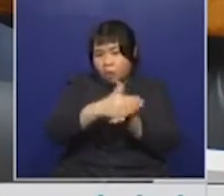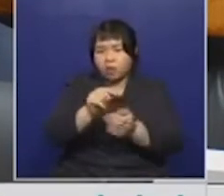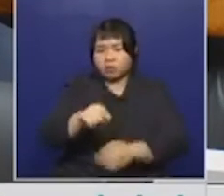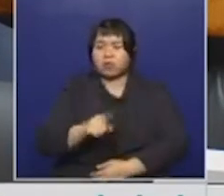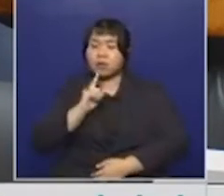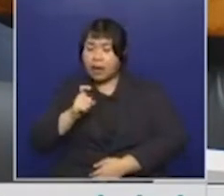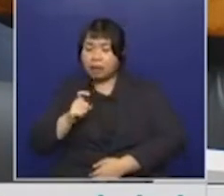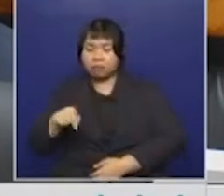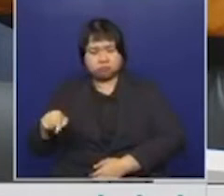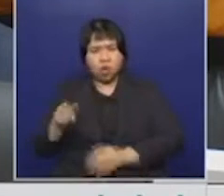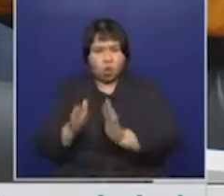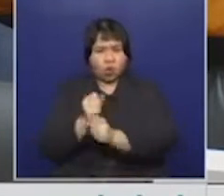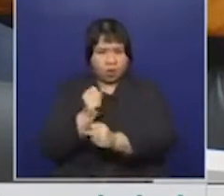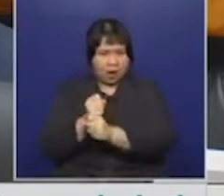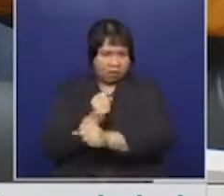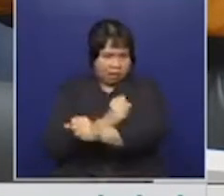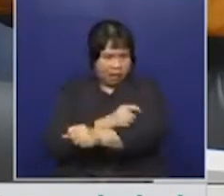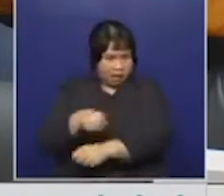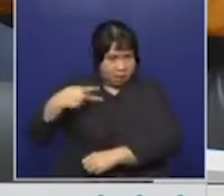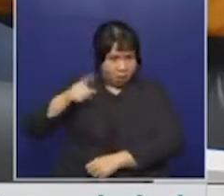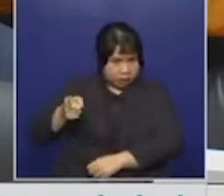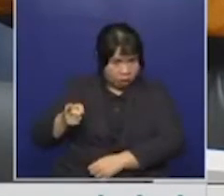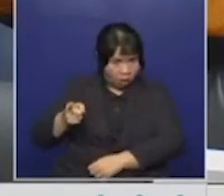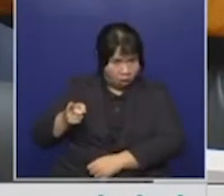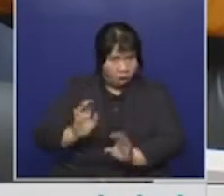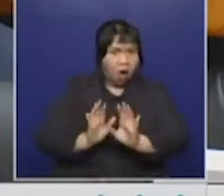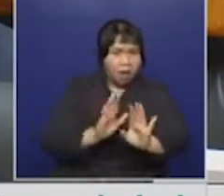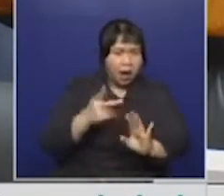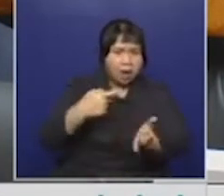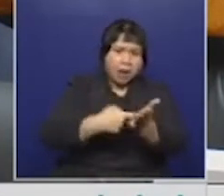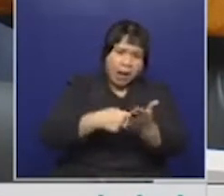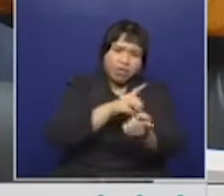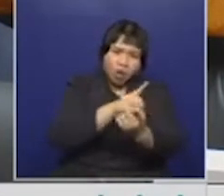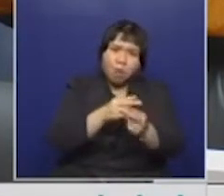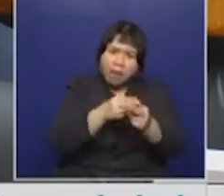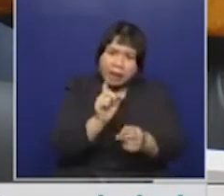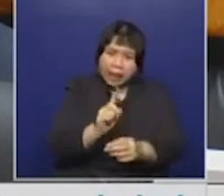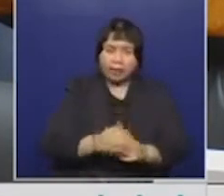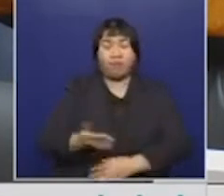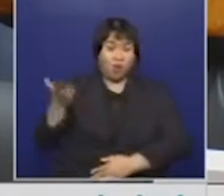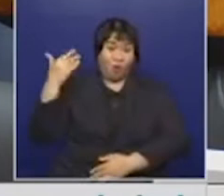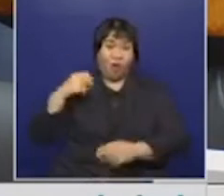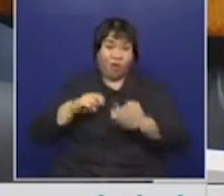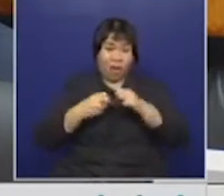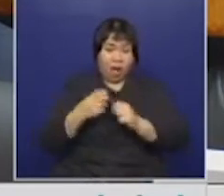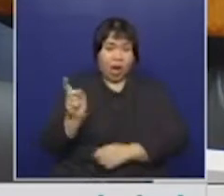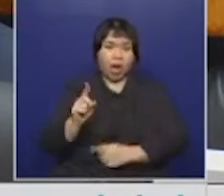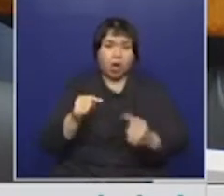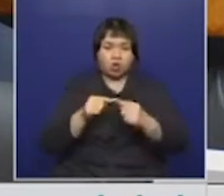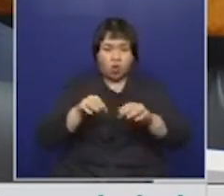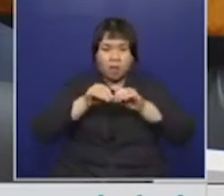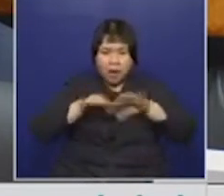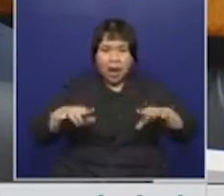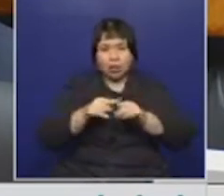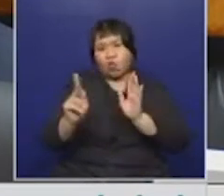จ้างได้ประโยชน์จริงหรือแล้วเป็นการผักพละให้ประกันสังคมหรือไม่ซึ่งก่อนหน้านี้มีเหตุการณ์จากขนของการประกาศ